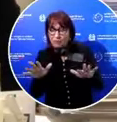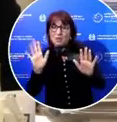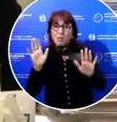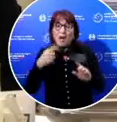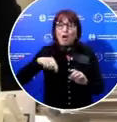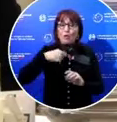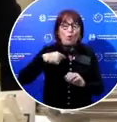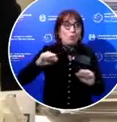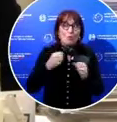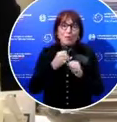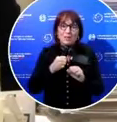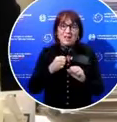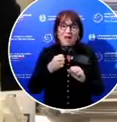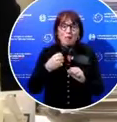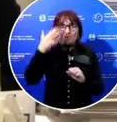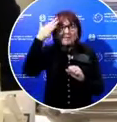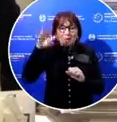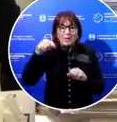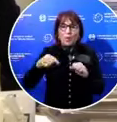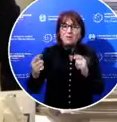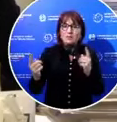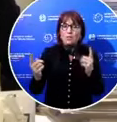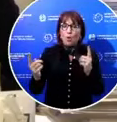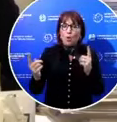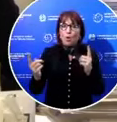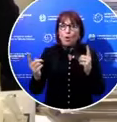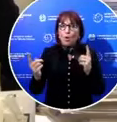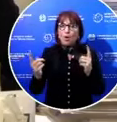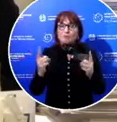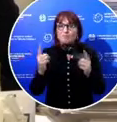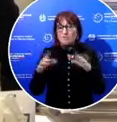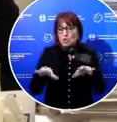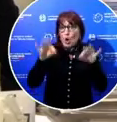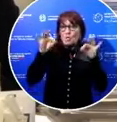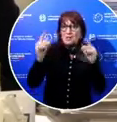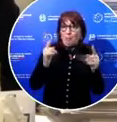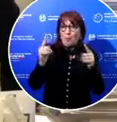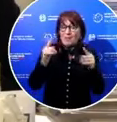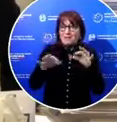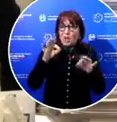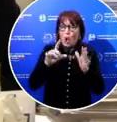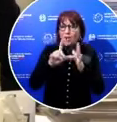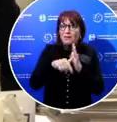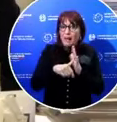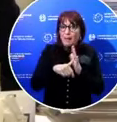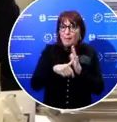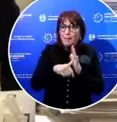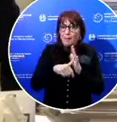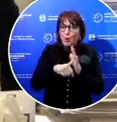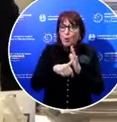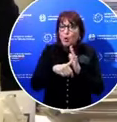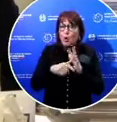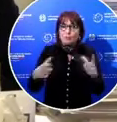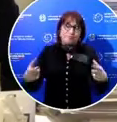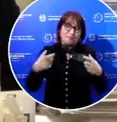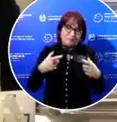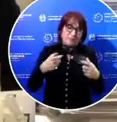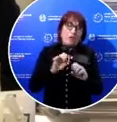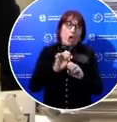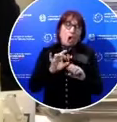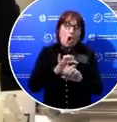purtroppo considerare ciò che è accaduto in questa sorta di sospensione del tempo impostaci dal